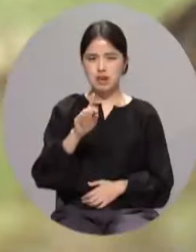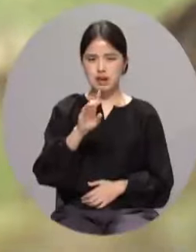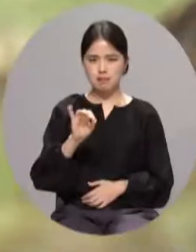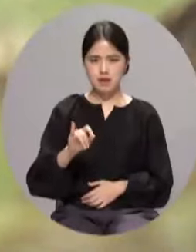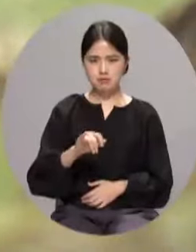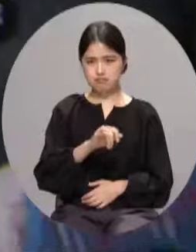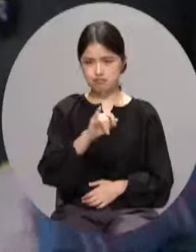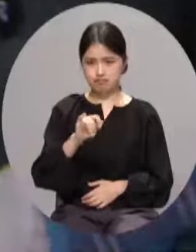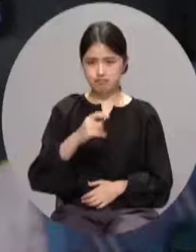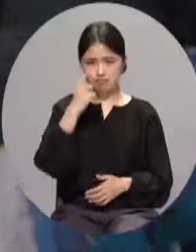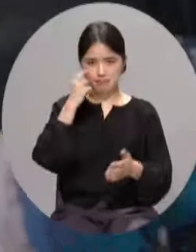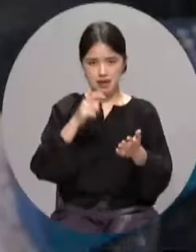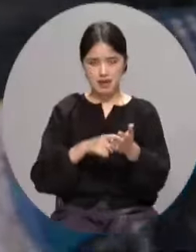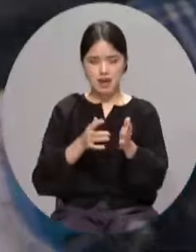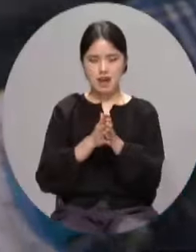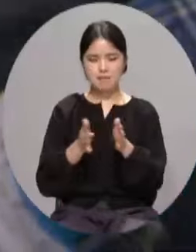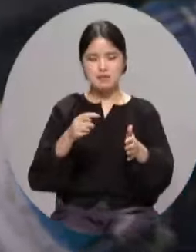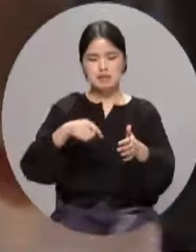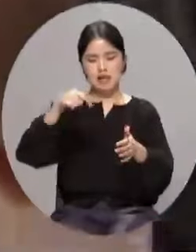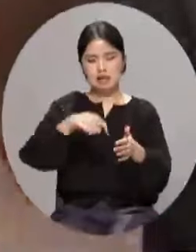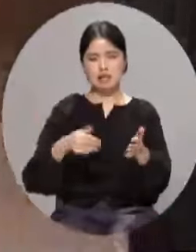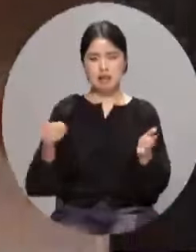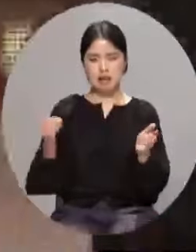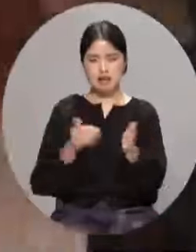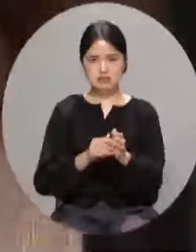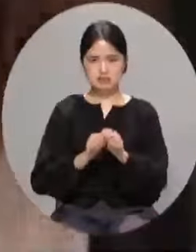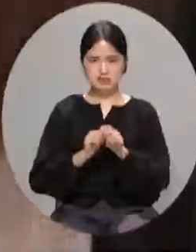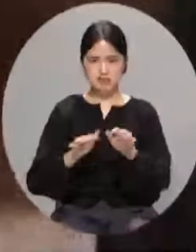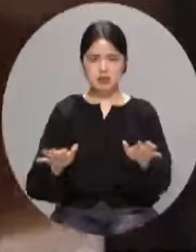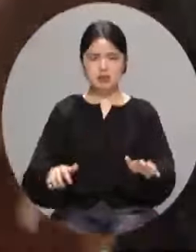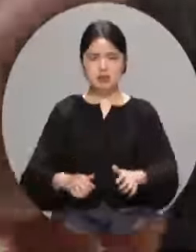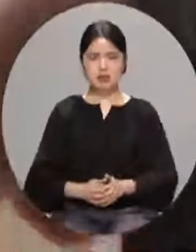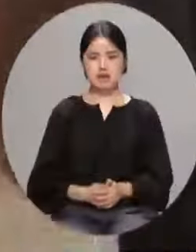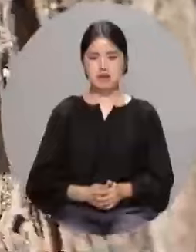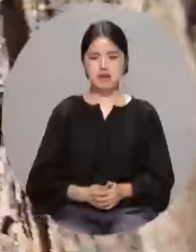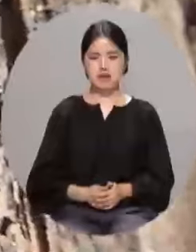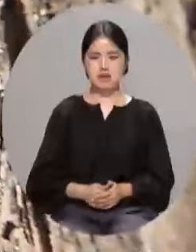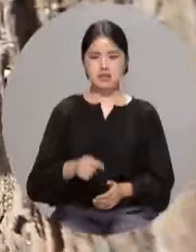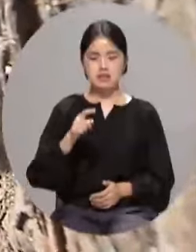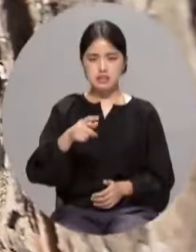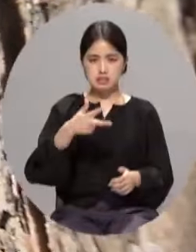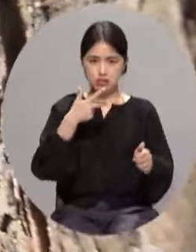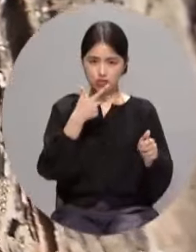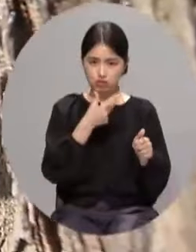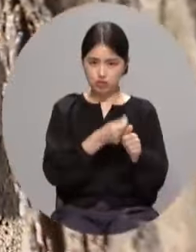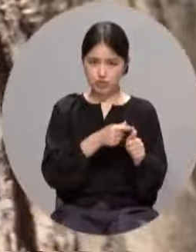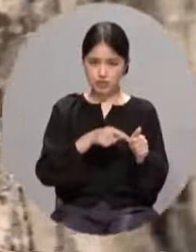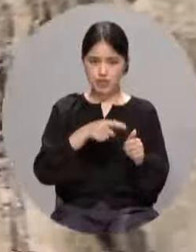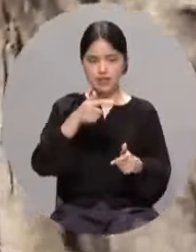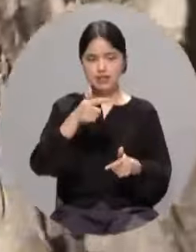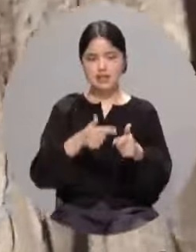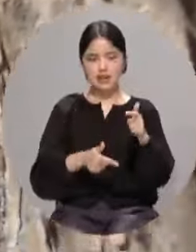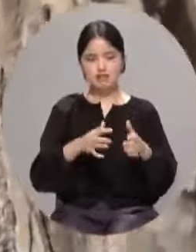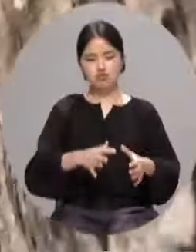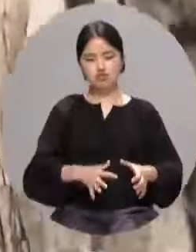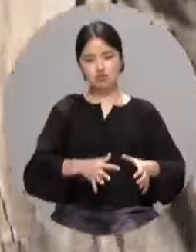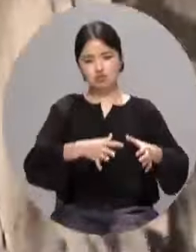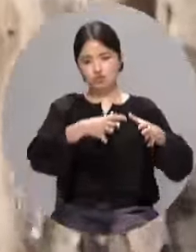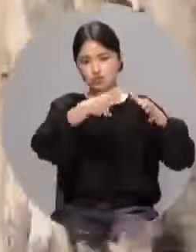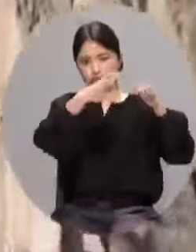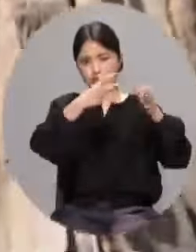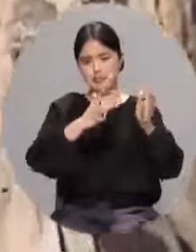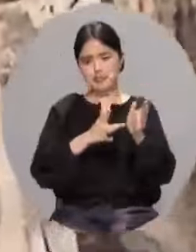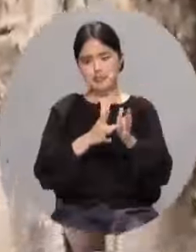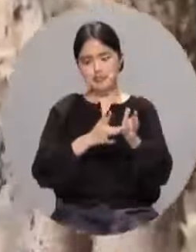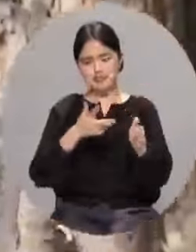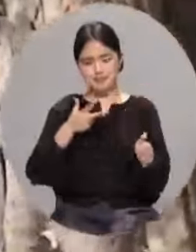발견됐는데 아파트 내부까지 침투하기도 했습니다. 이 수간주사는 말 그대로 나무 줄기에 주사 형태로